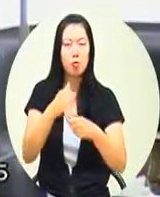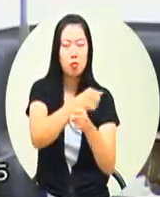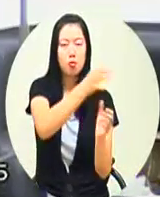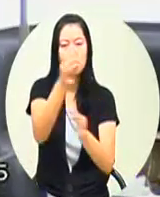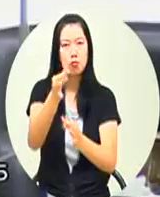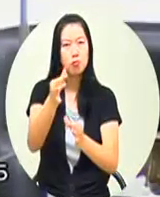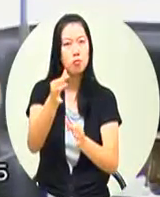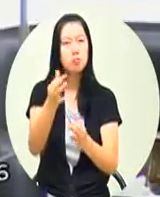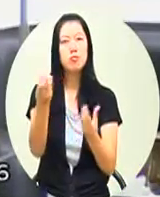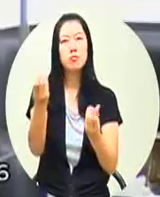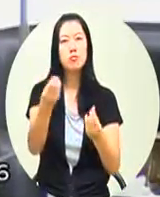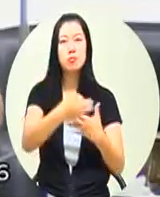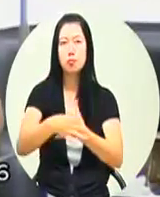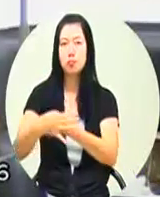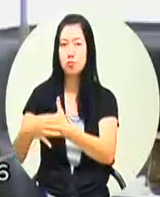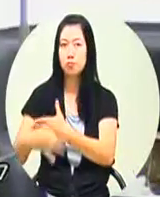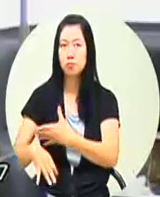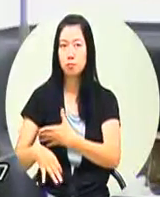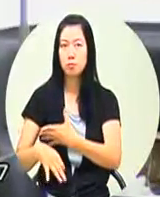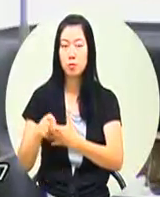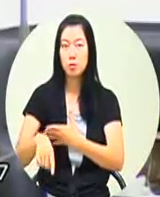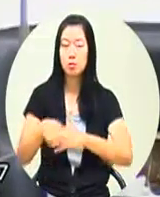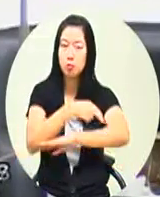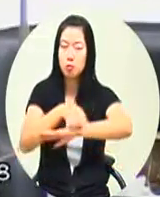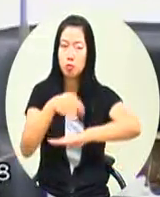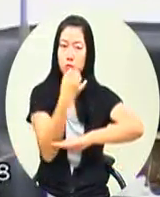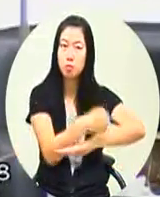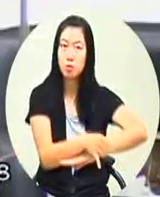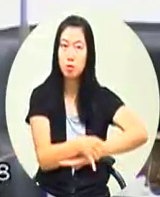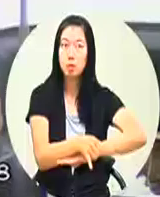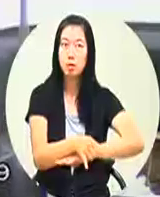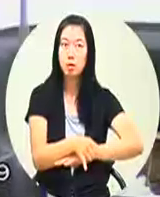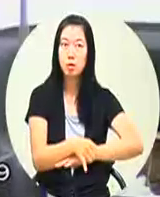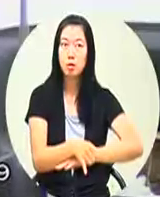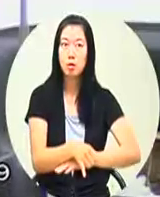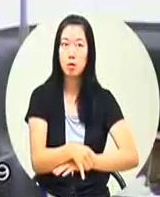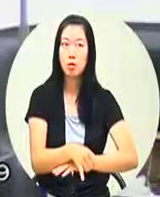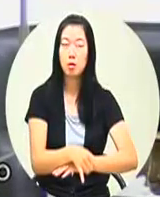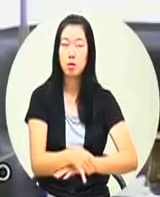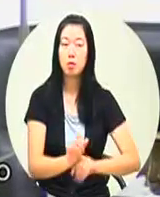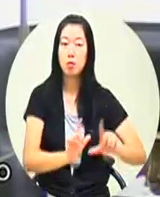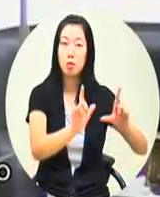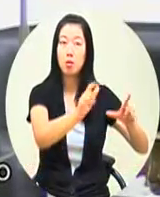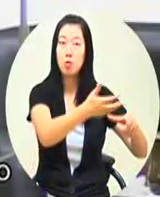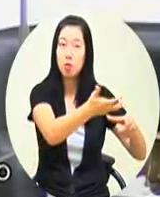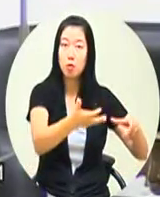了哈，啊，不知道是设计不良是怎样，东武跟西武就不一样